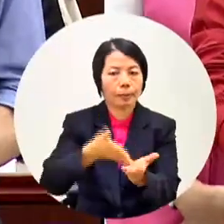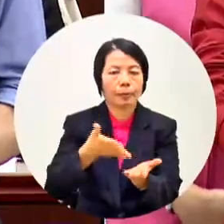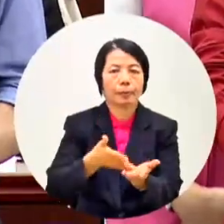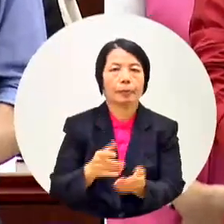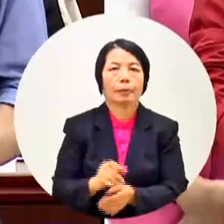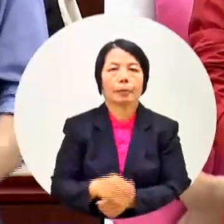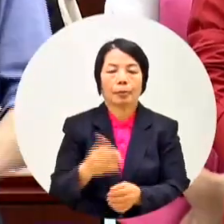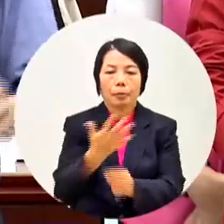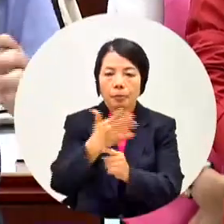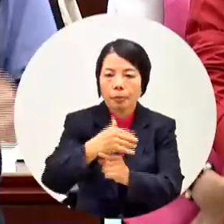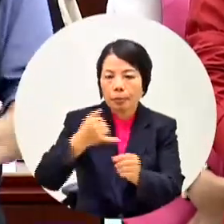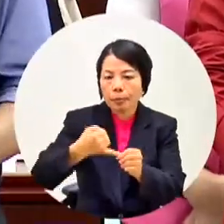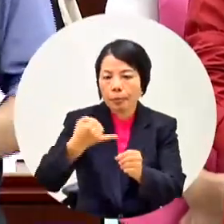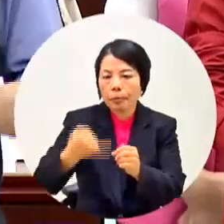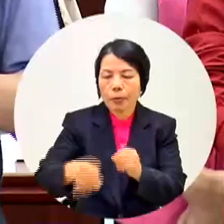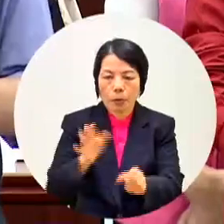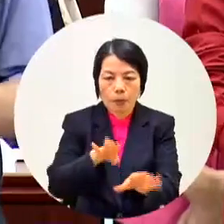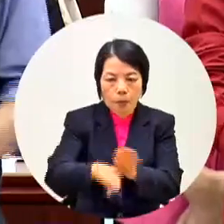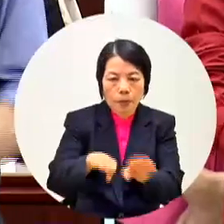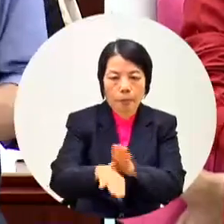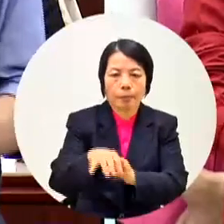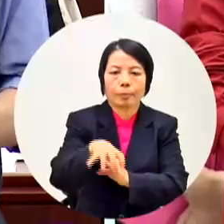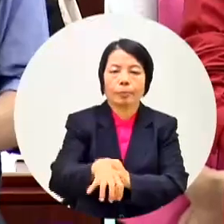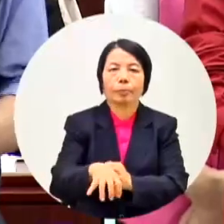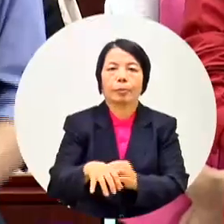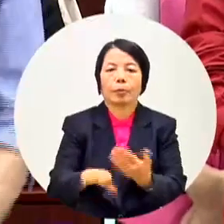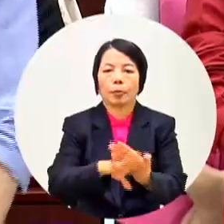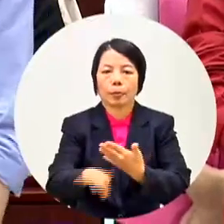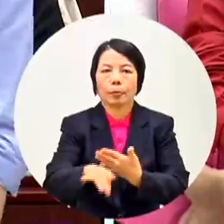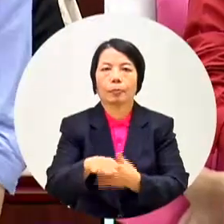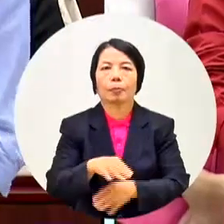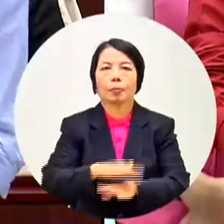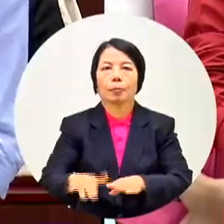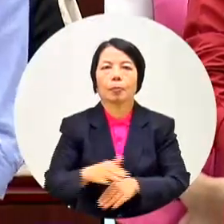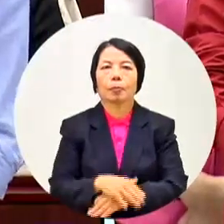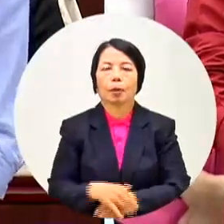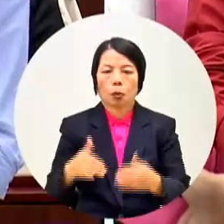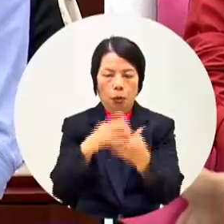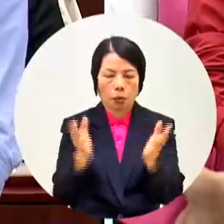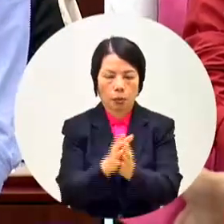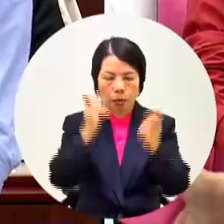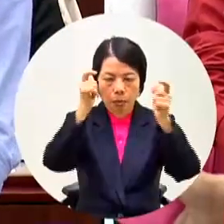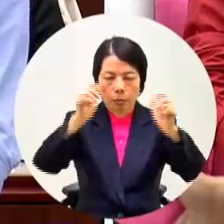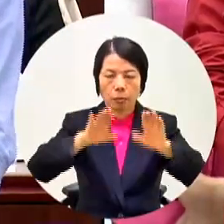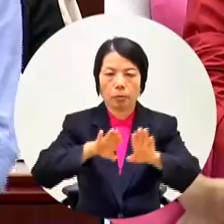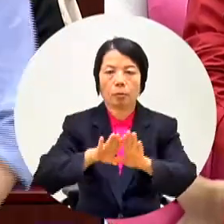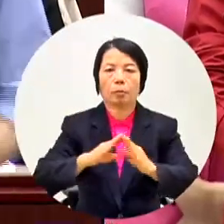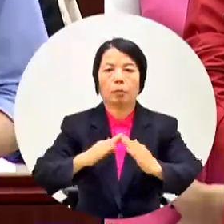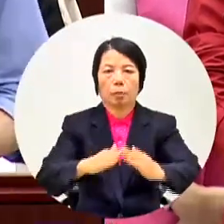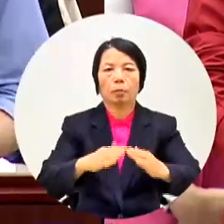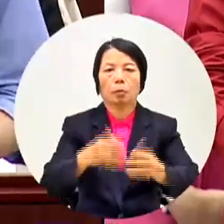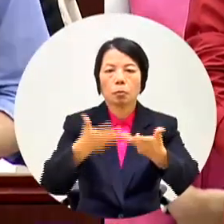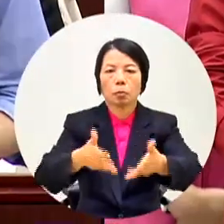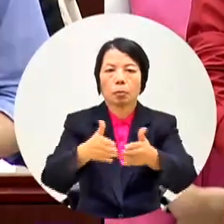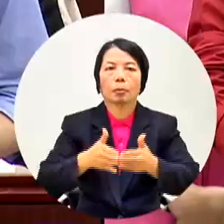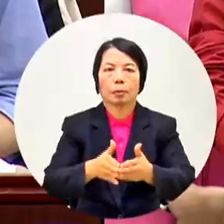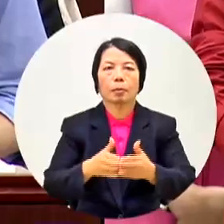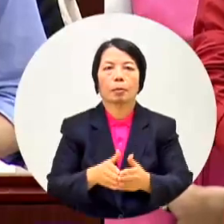外，它会是整个高雄市将来最重要最重要一个快乐的天